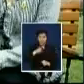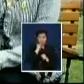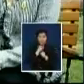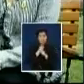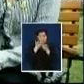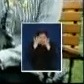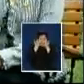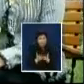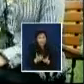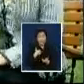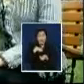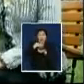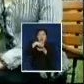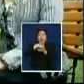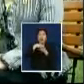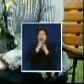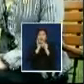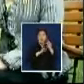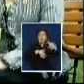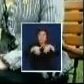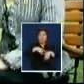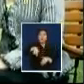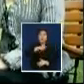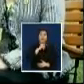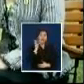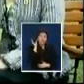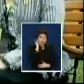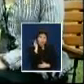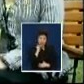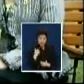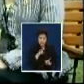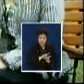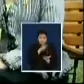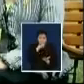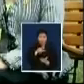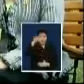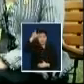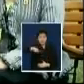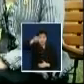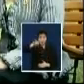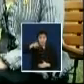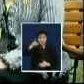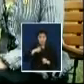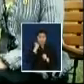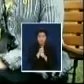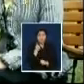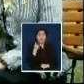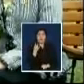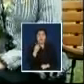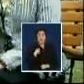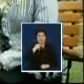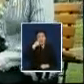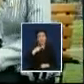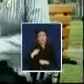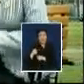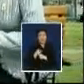รียนถามท่านนะคะให้ช่วยเล่าให้พี่น้องประชาชนฟังหน่อยว่าในการเดินทางมาครั้งนี้ท่านได้ทําอะไรบ้างในนามของประเทศไทย